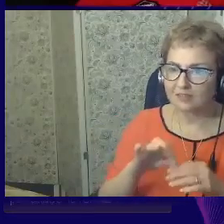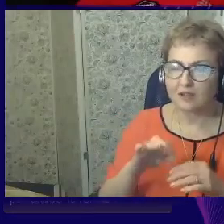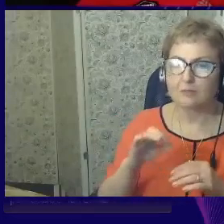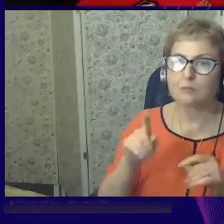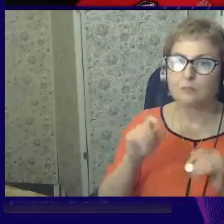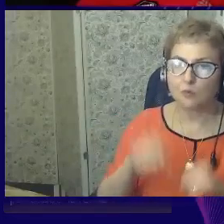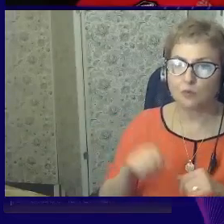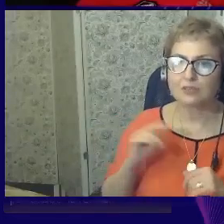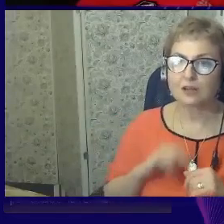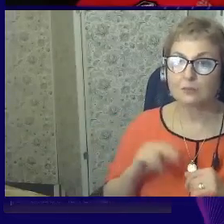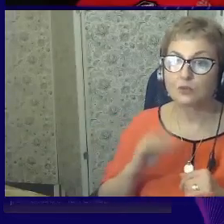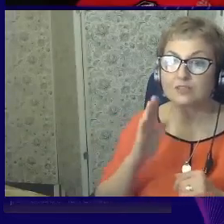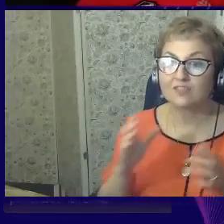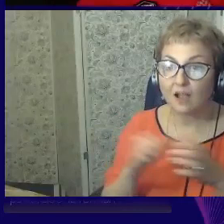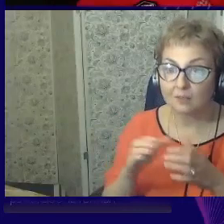команде.